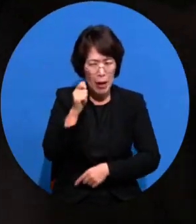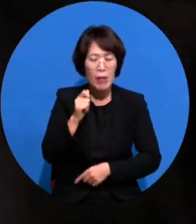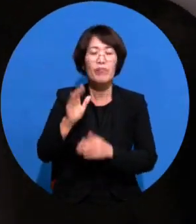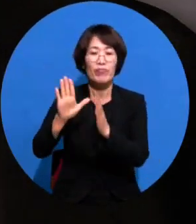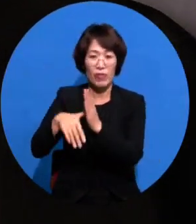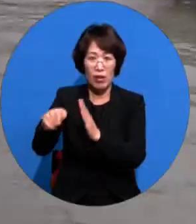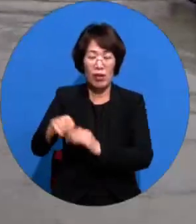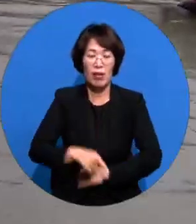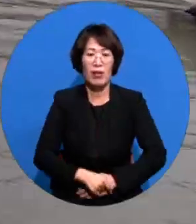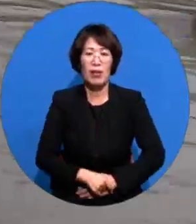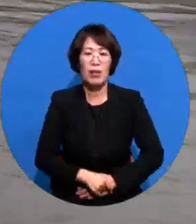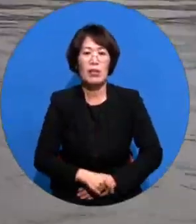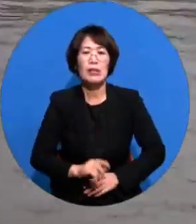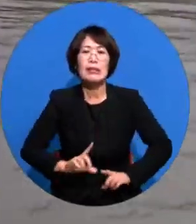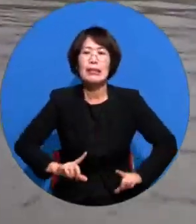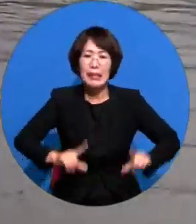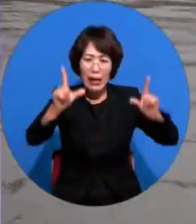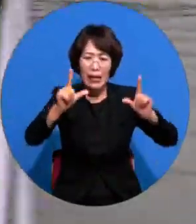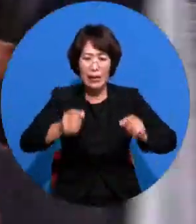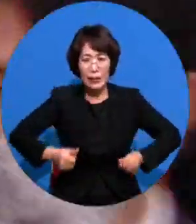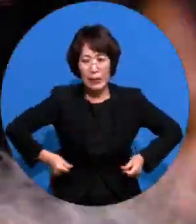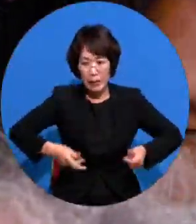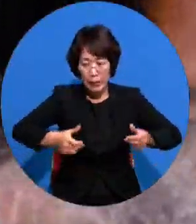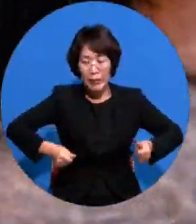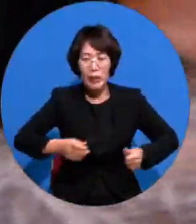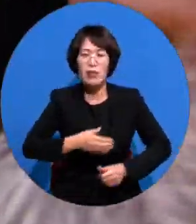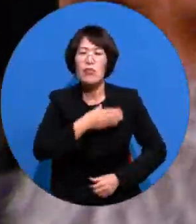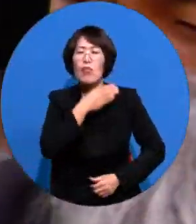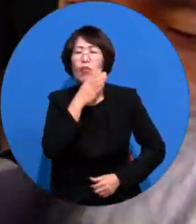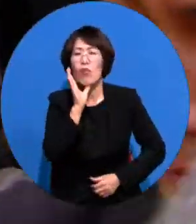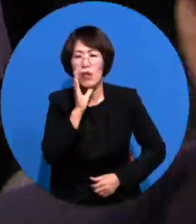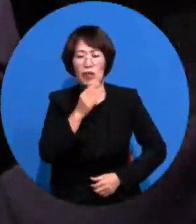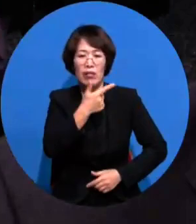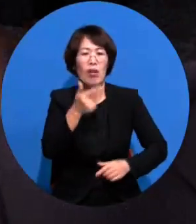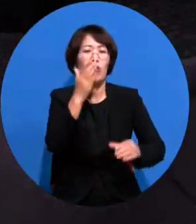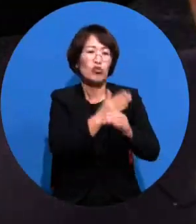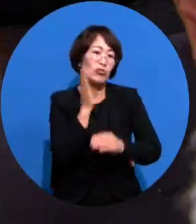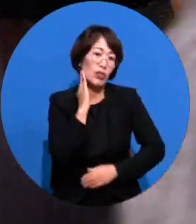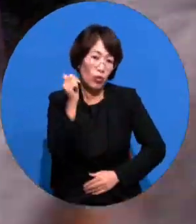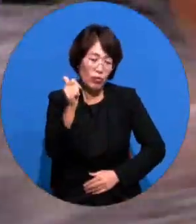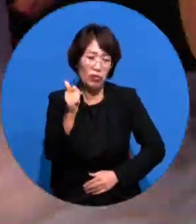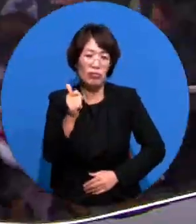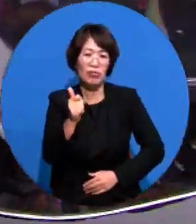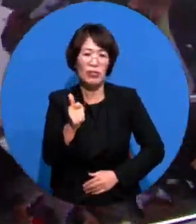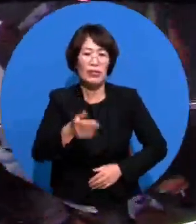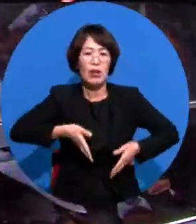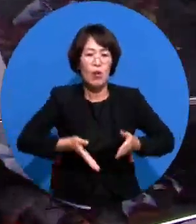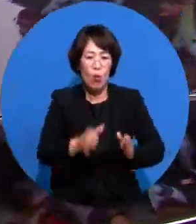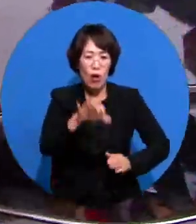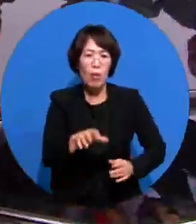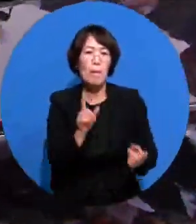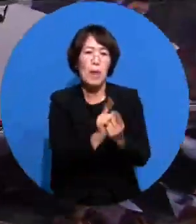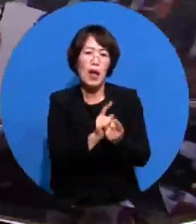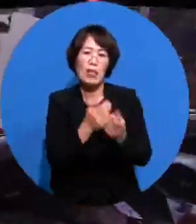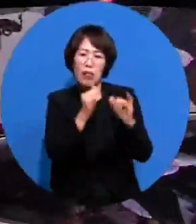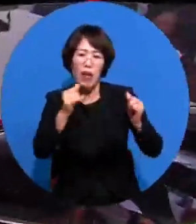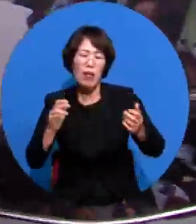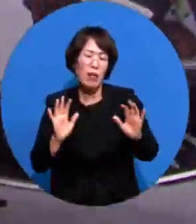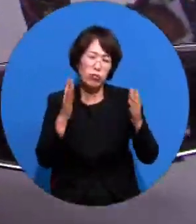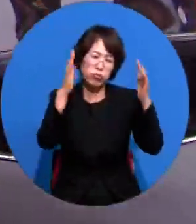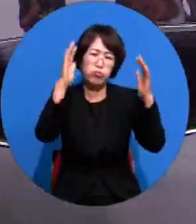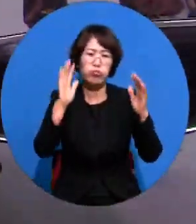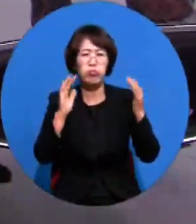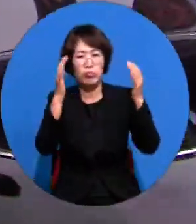때. 그날 휠체어를 탄 노후의 김대중은 하이도 선착장에 내려 고향 사람들의 뜨거운 환대를